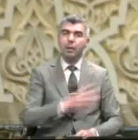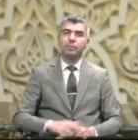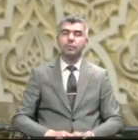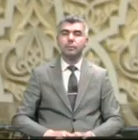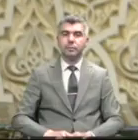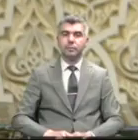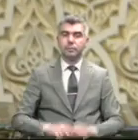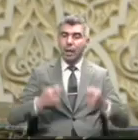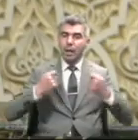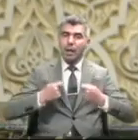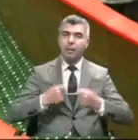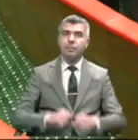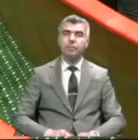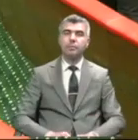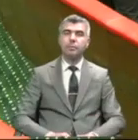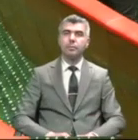السيد الرئيس